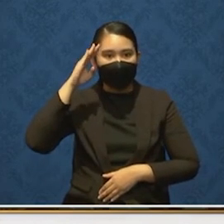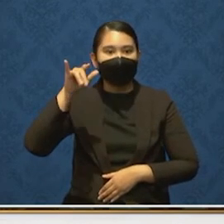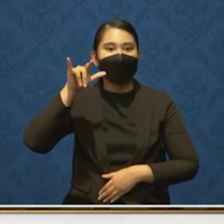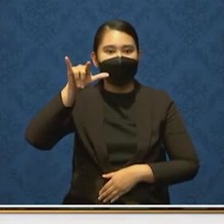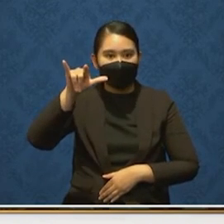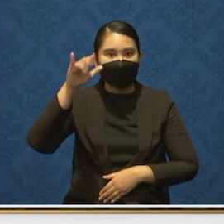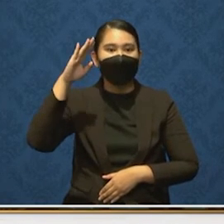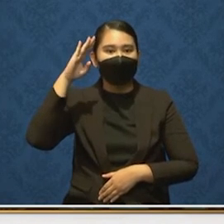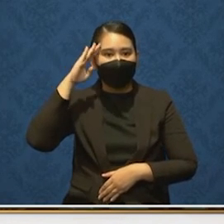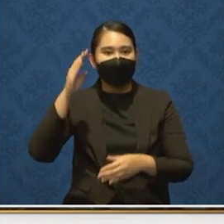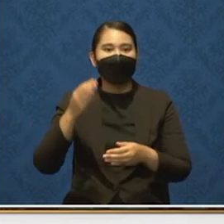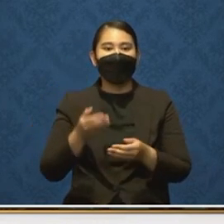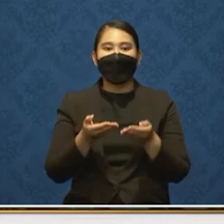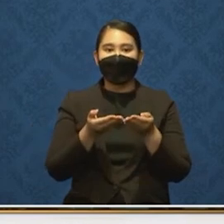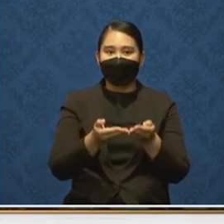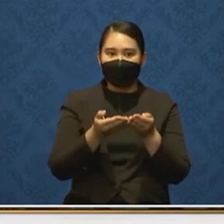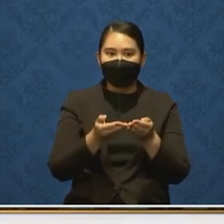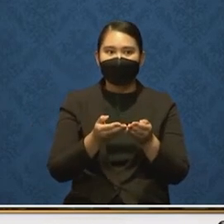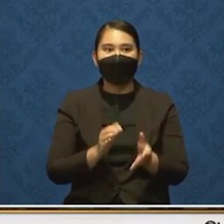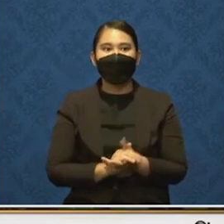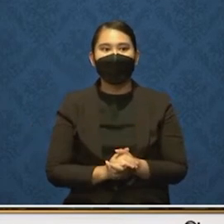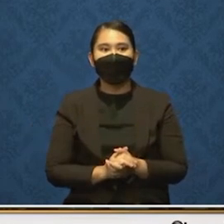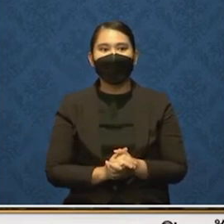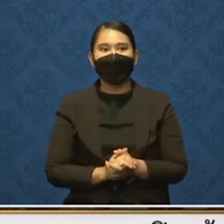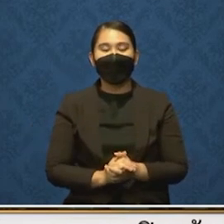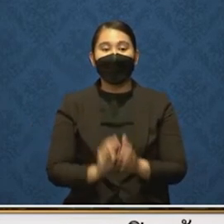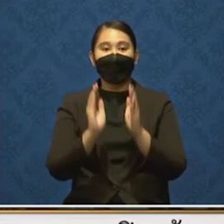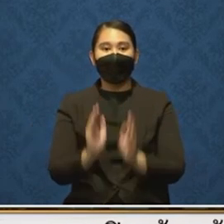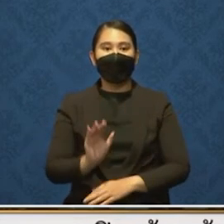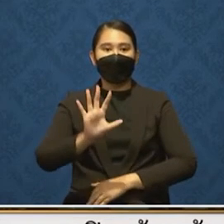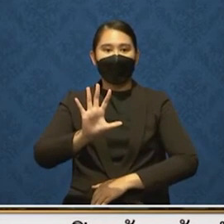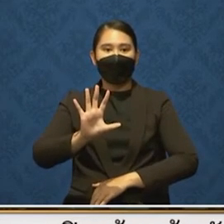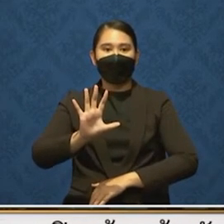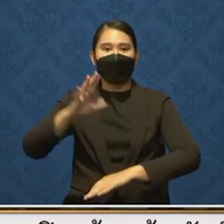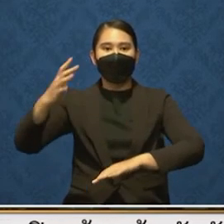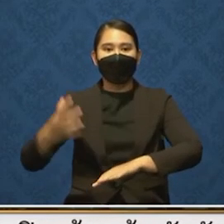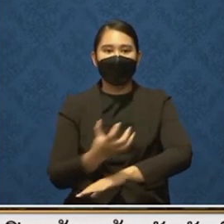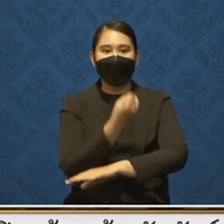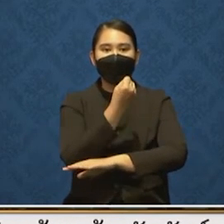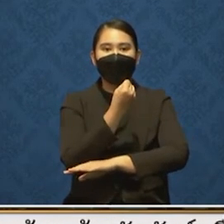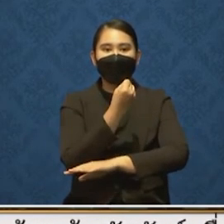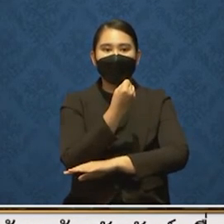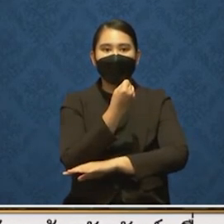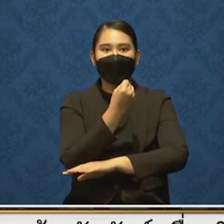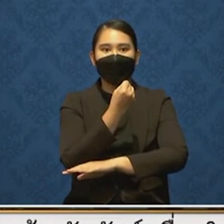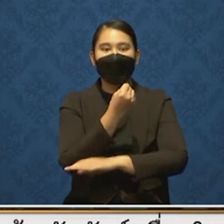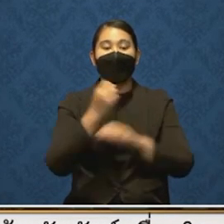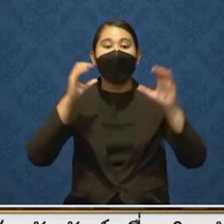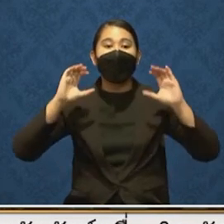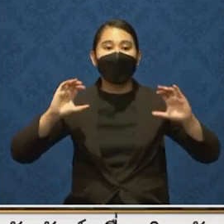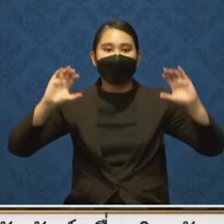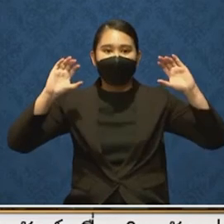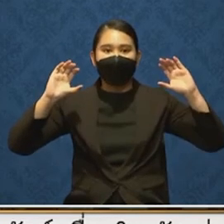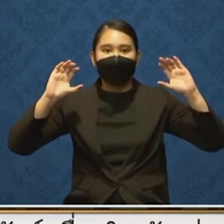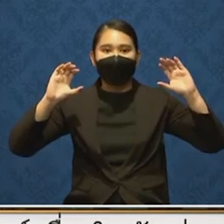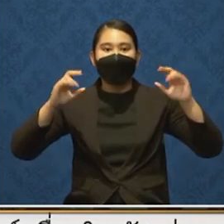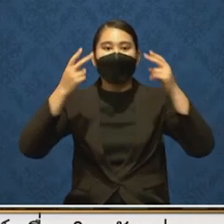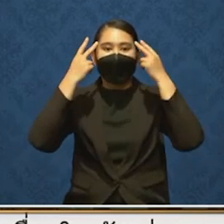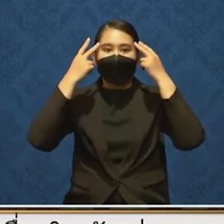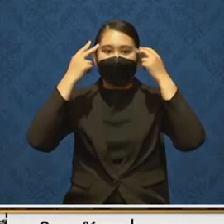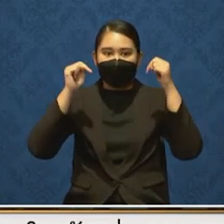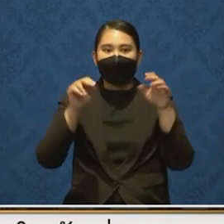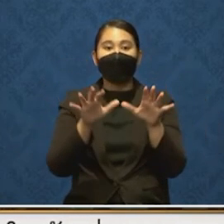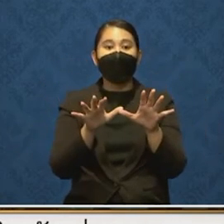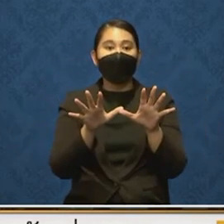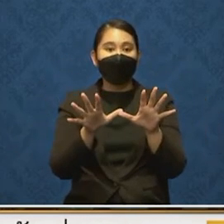การฐสูงสุด ได้ยินลาดการปลกคองประเทศจากรัฐบัลคุย่งรักจินวัตร นายกรุ